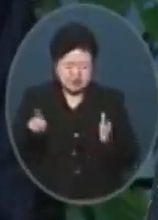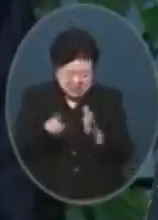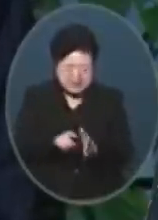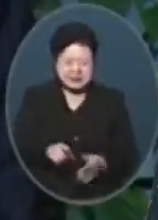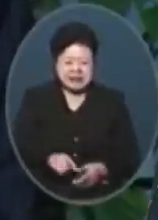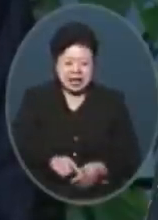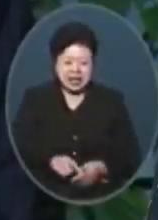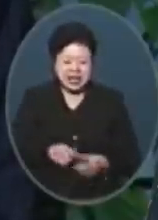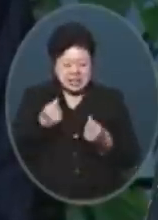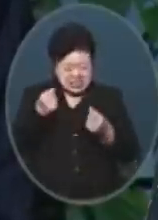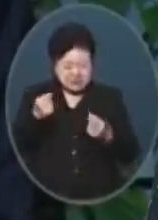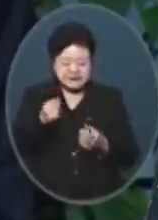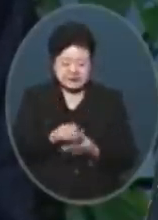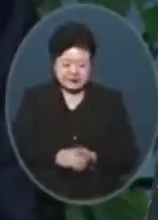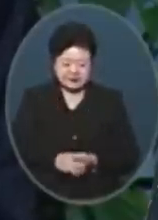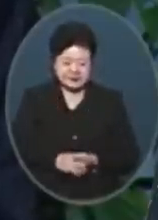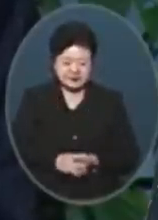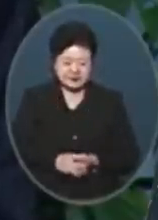믿습니다가 자본입니다.